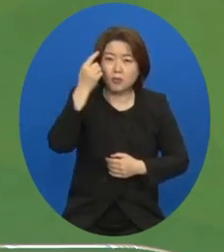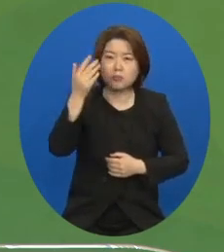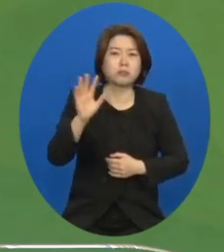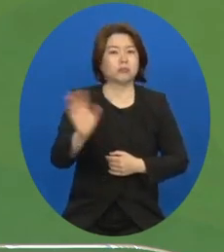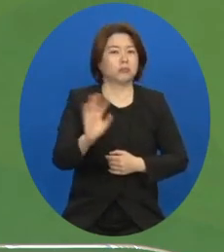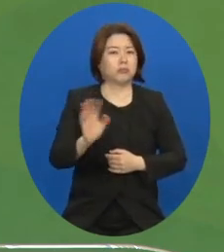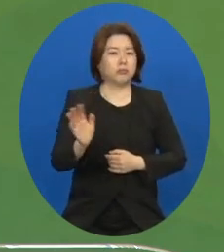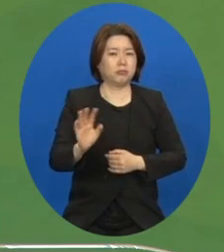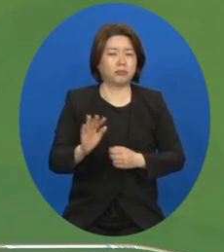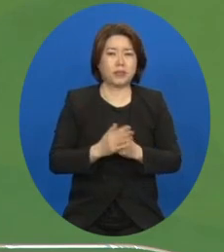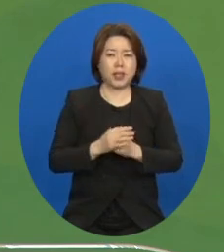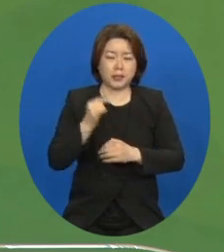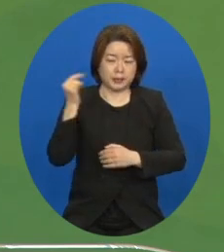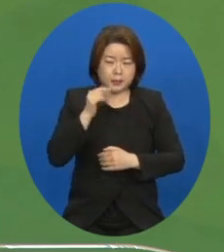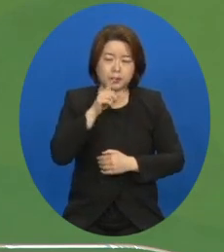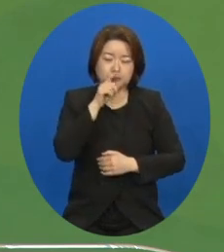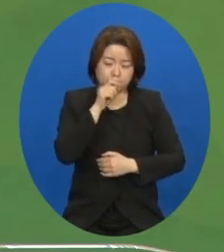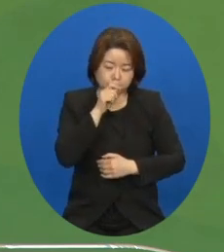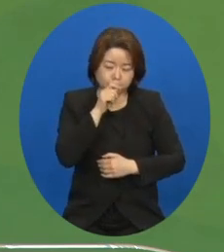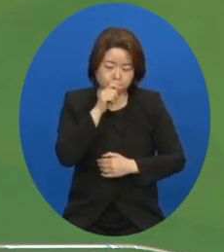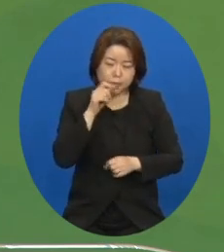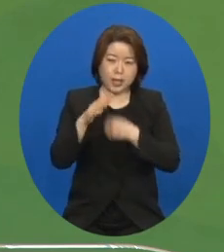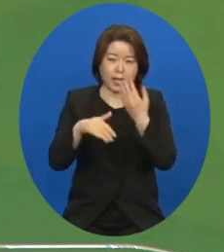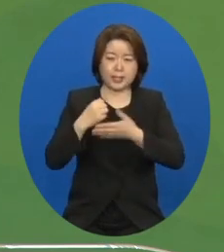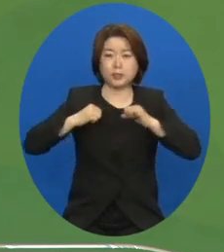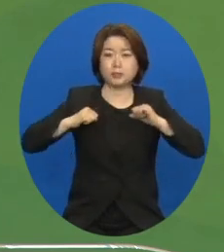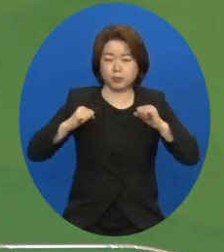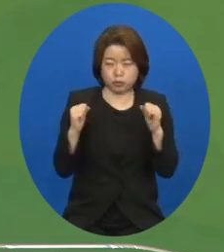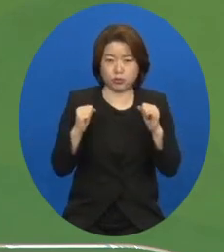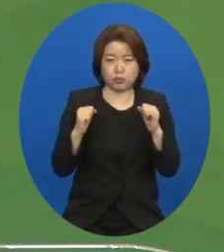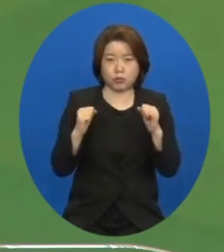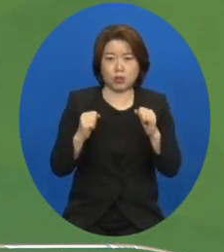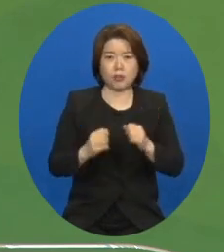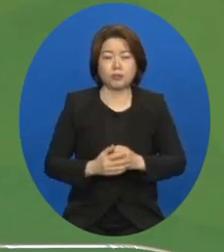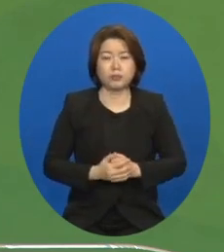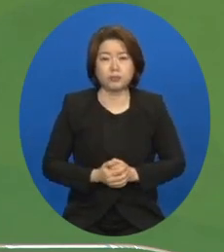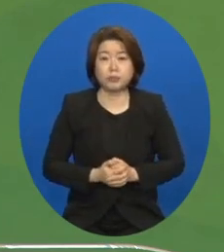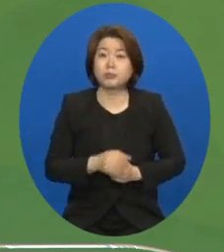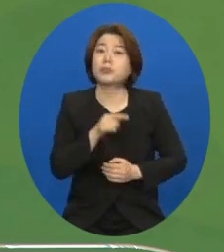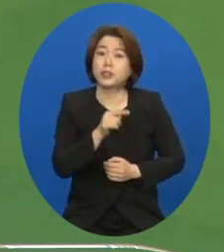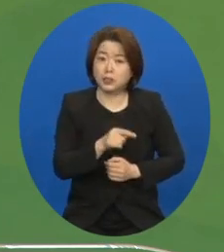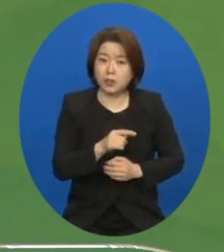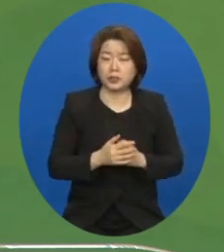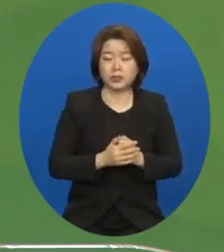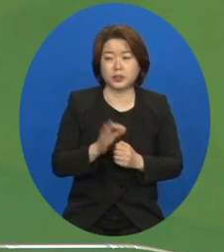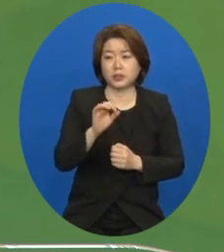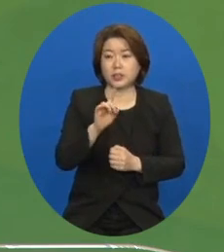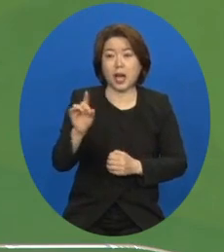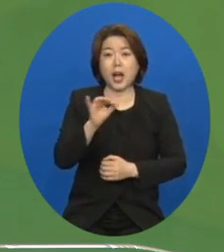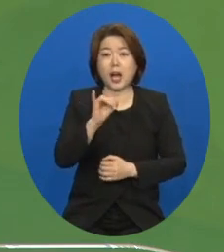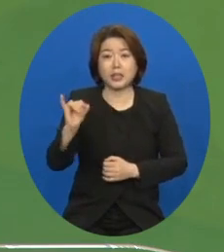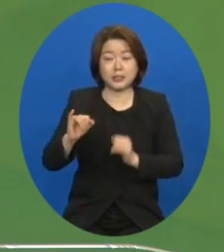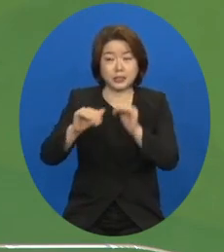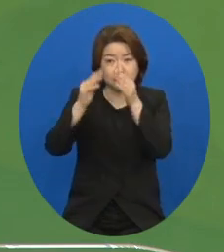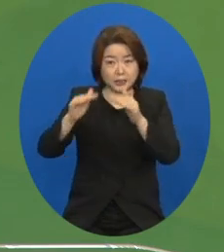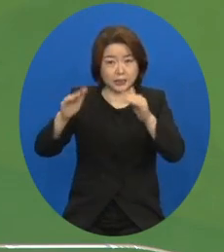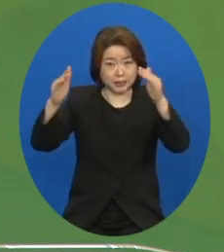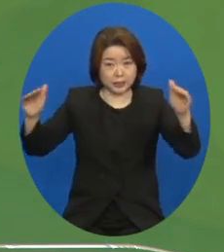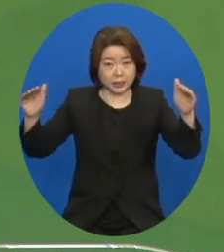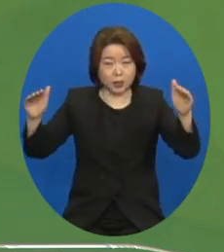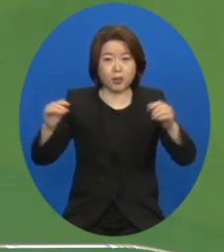말이 없어요. 철저하게 하나님에게 순종해요. 이것이 아이성에서의